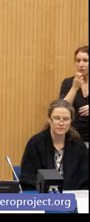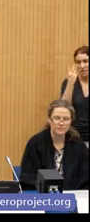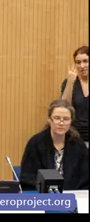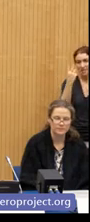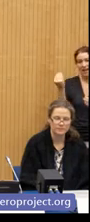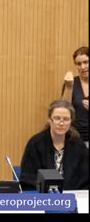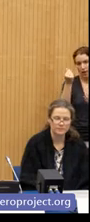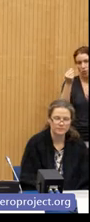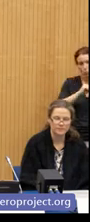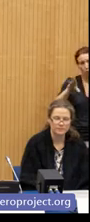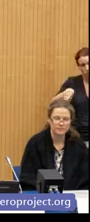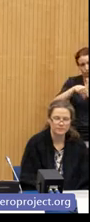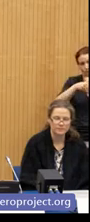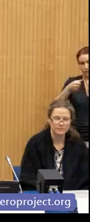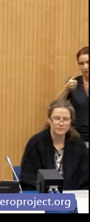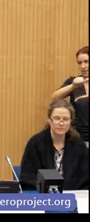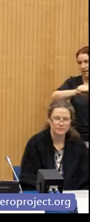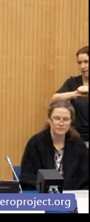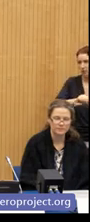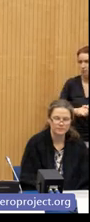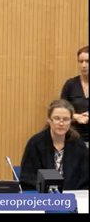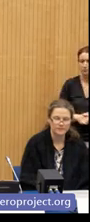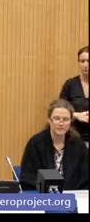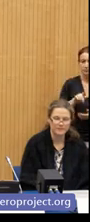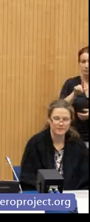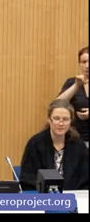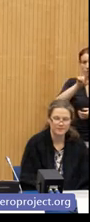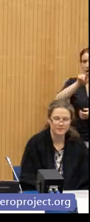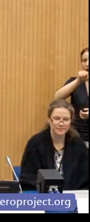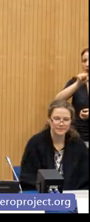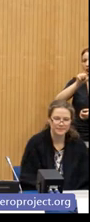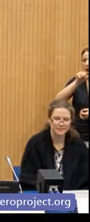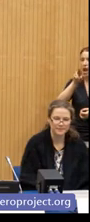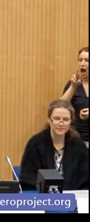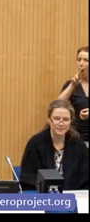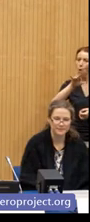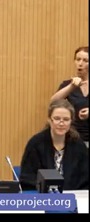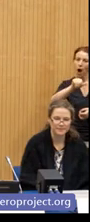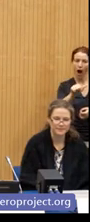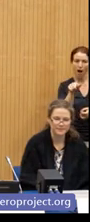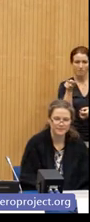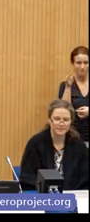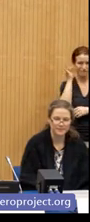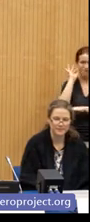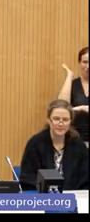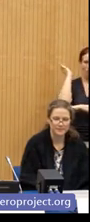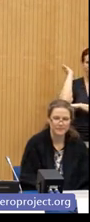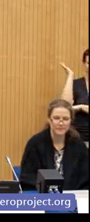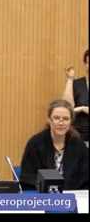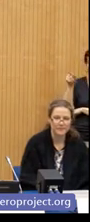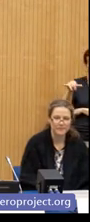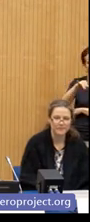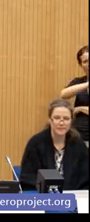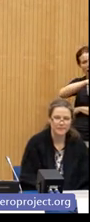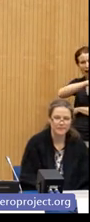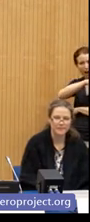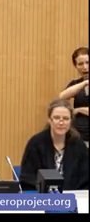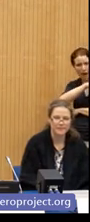machen. Der Beitrag von Laura war für mich besonders interessant. Und ich glaube,